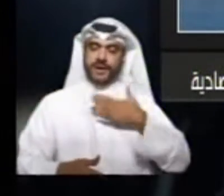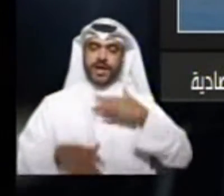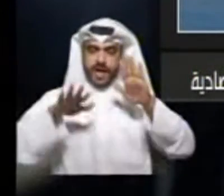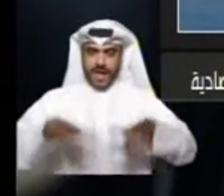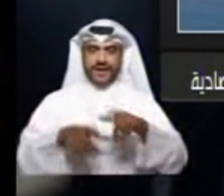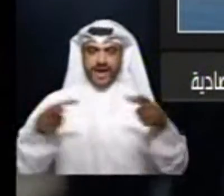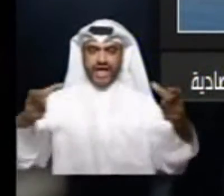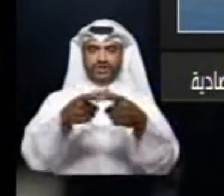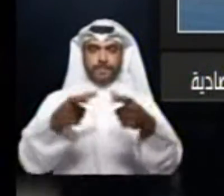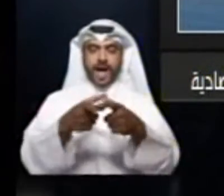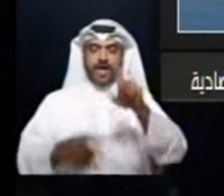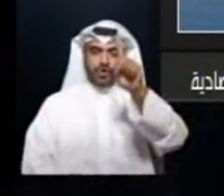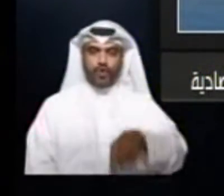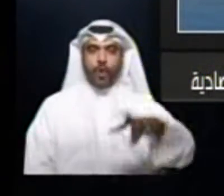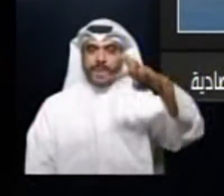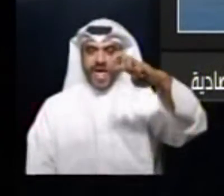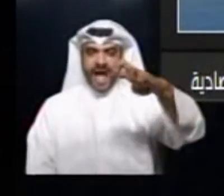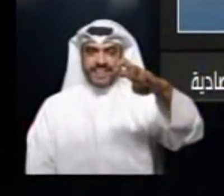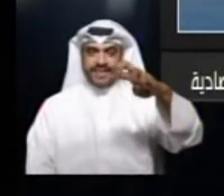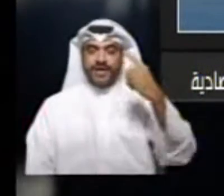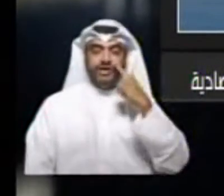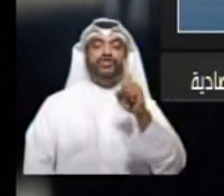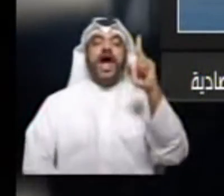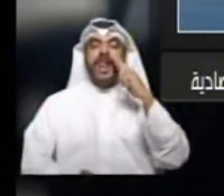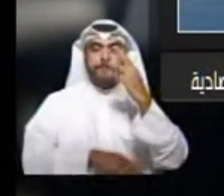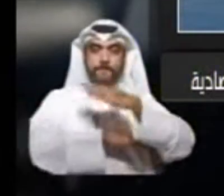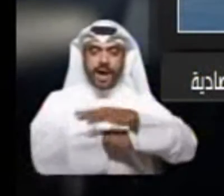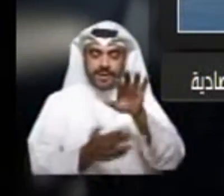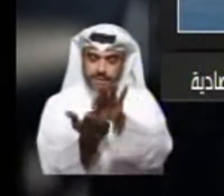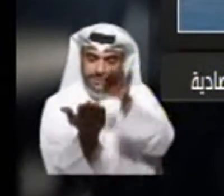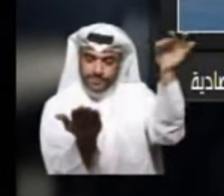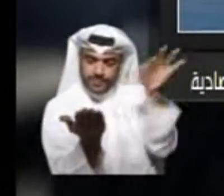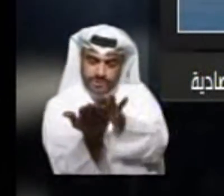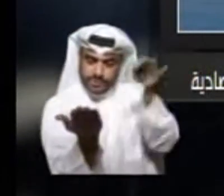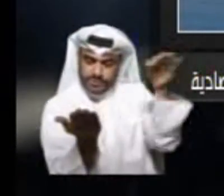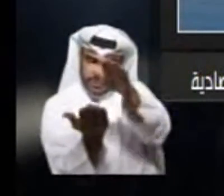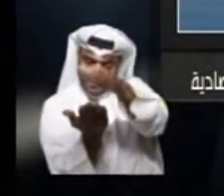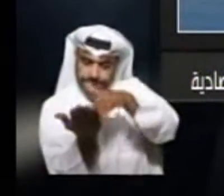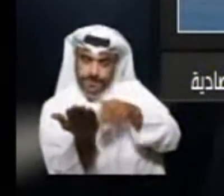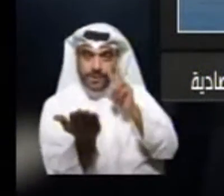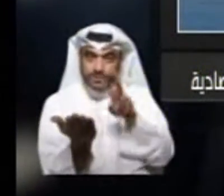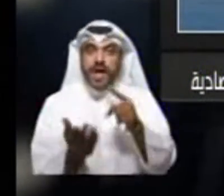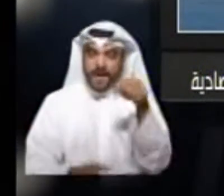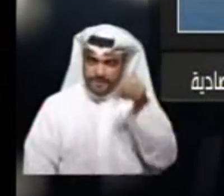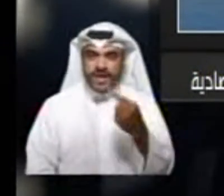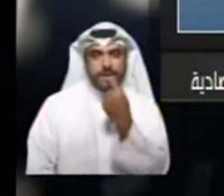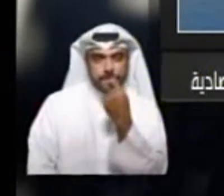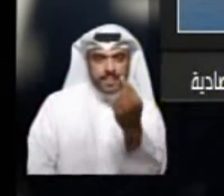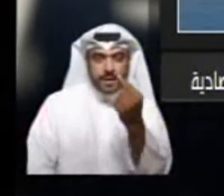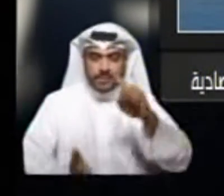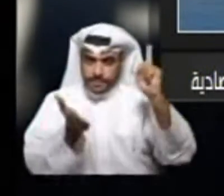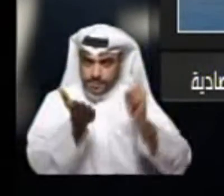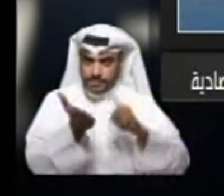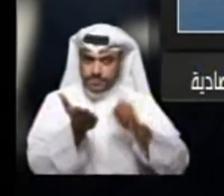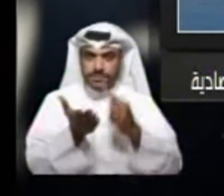إن شاء الله يوم الأحد بعد المغرب حتى ندرس هذه الطلبات، لأن في بعض الطلبات حتمية